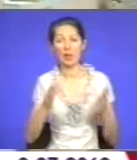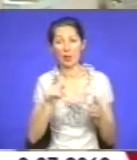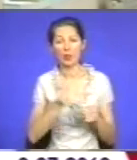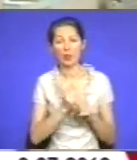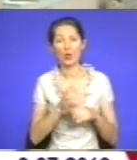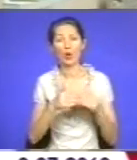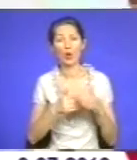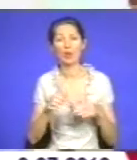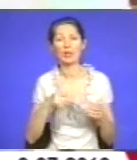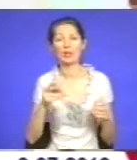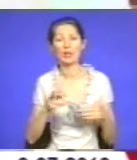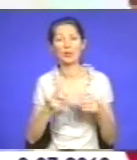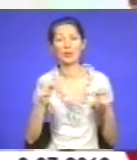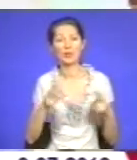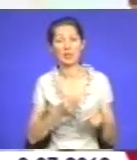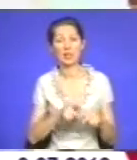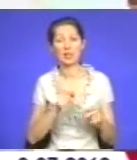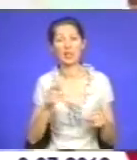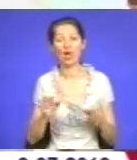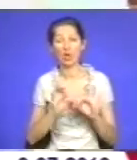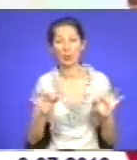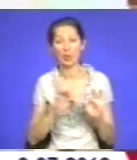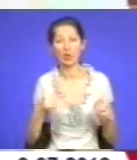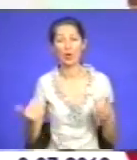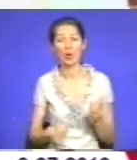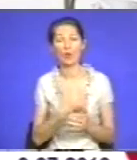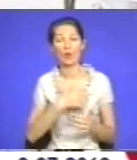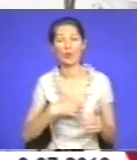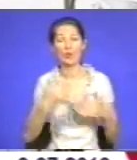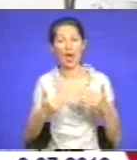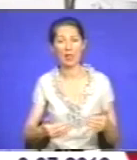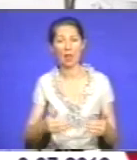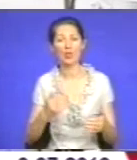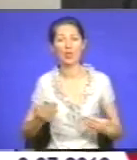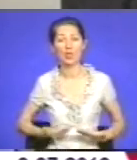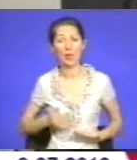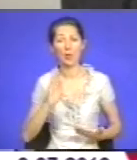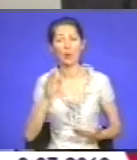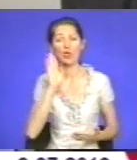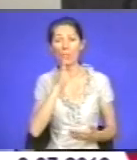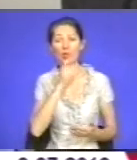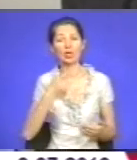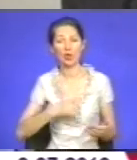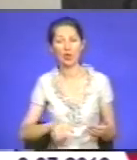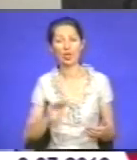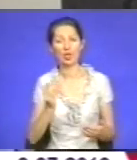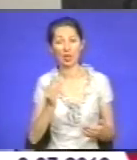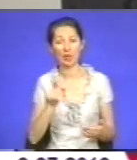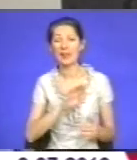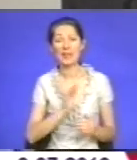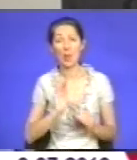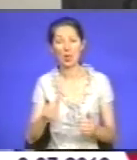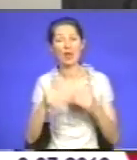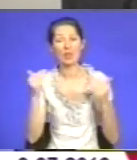які розповідатимуть про новий важливий етап у житті майбутньої матері – народження дитини. Він не буде надто великим, тому що